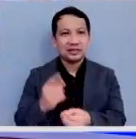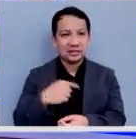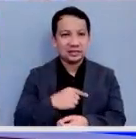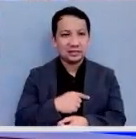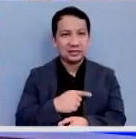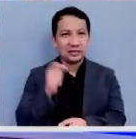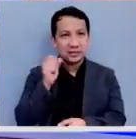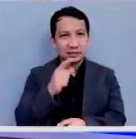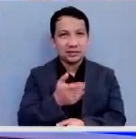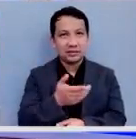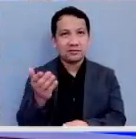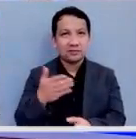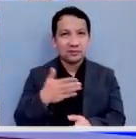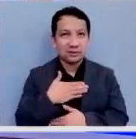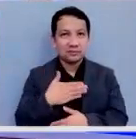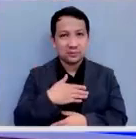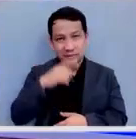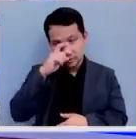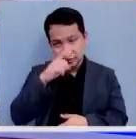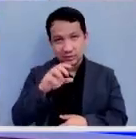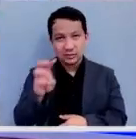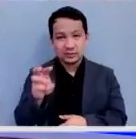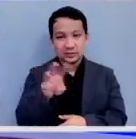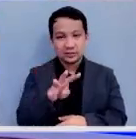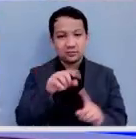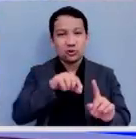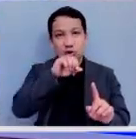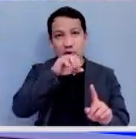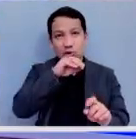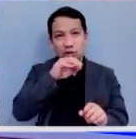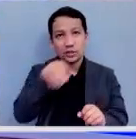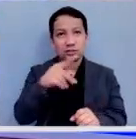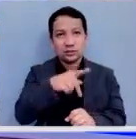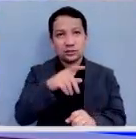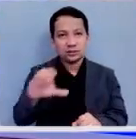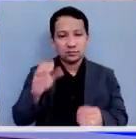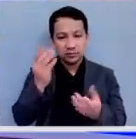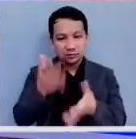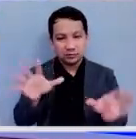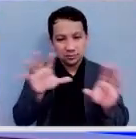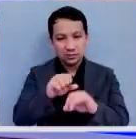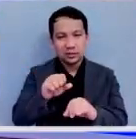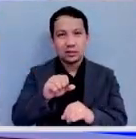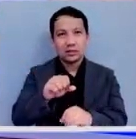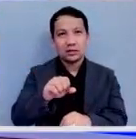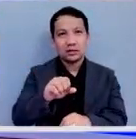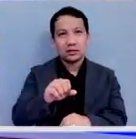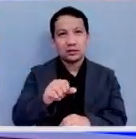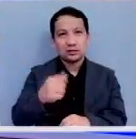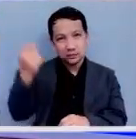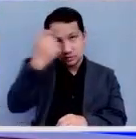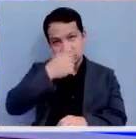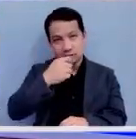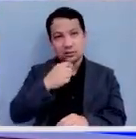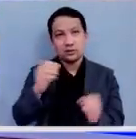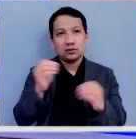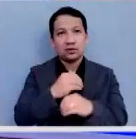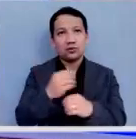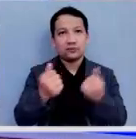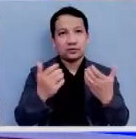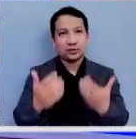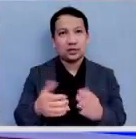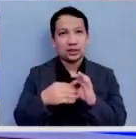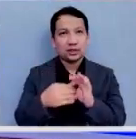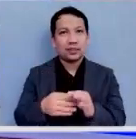kapatid. Hinahangaan ang 64 anyos na lola sa Pasay City matapos makagraduate sa kursong Office